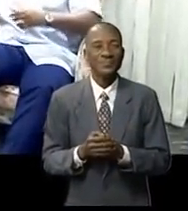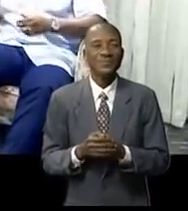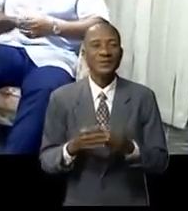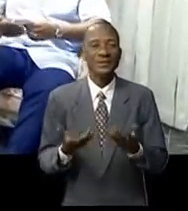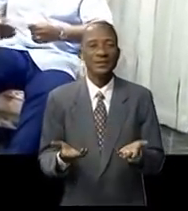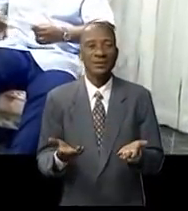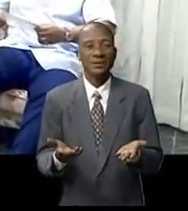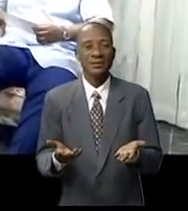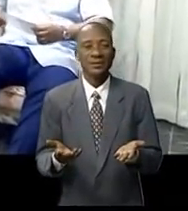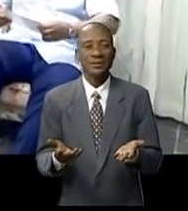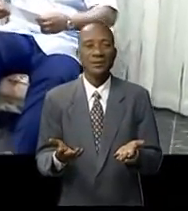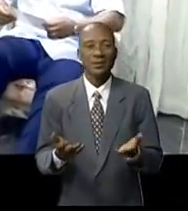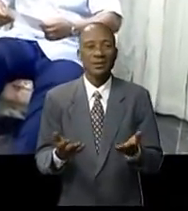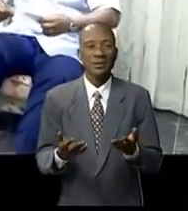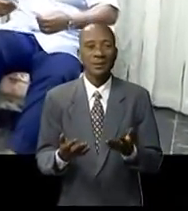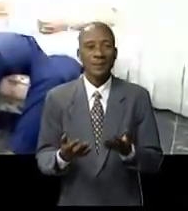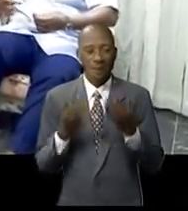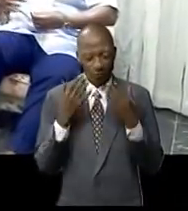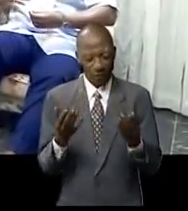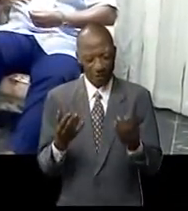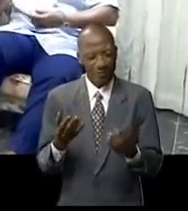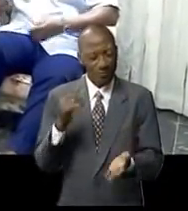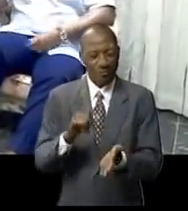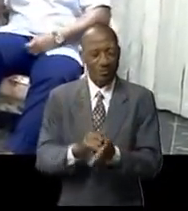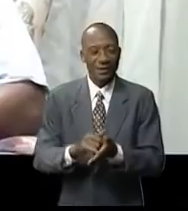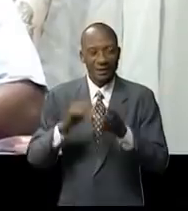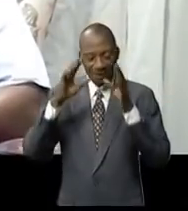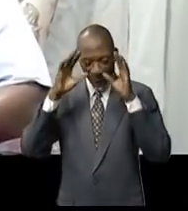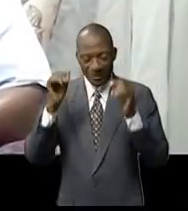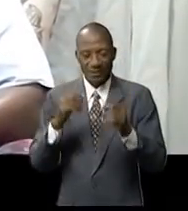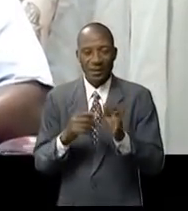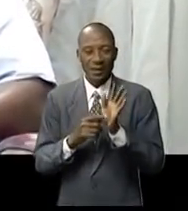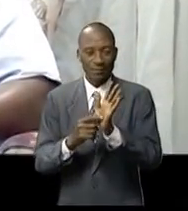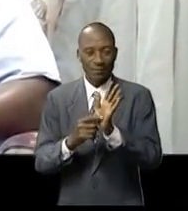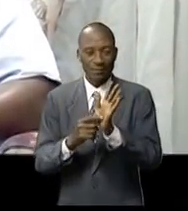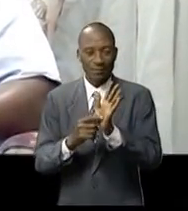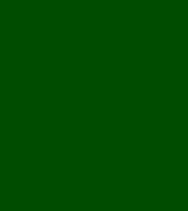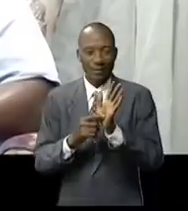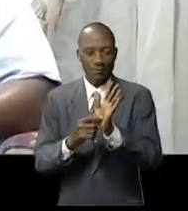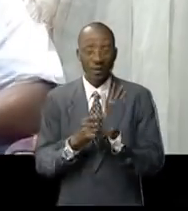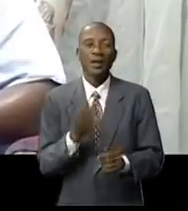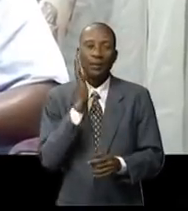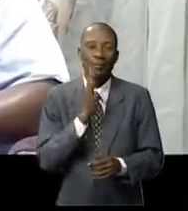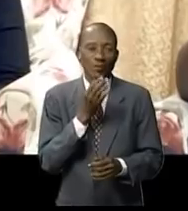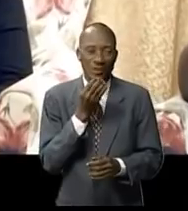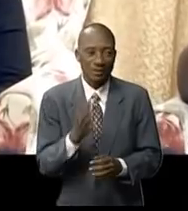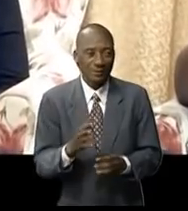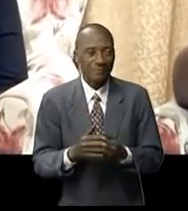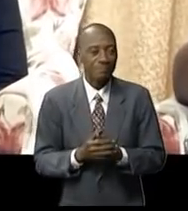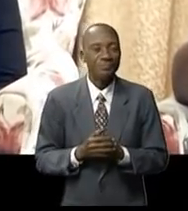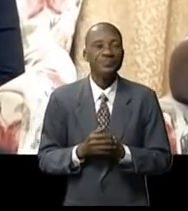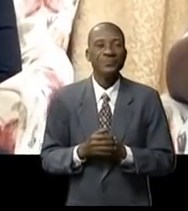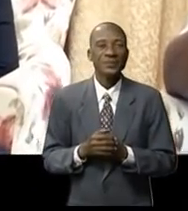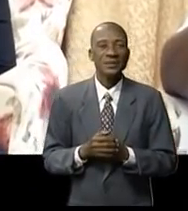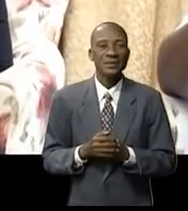présidentiel a lancé la deuxième phase de vaccination contre la COVID-19 et après une demi-heure d'observation, les présidents de